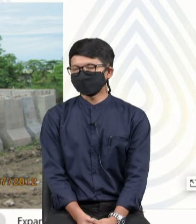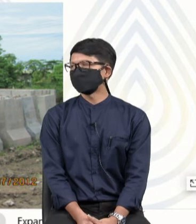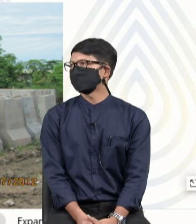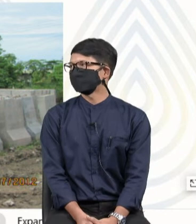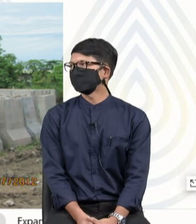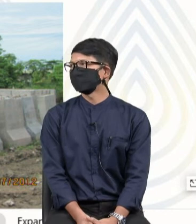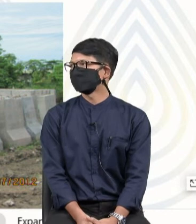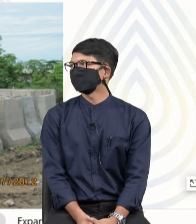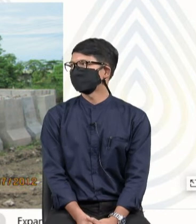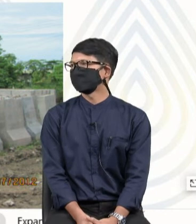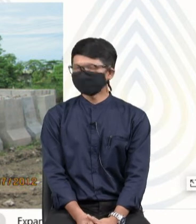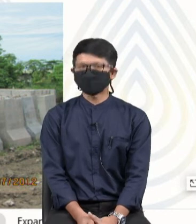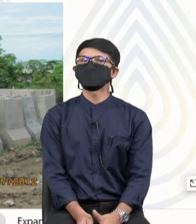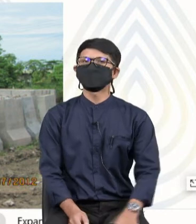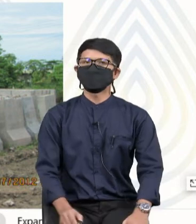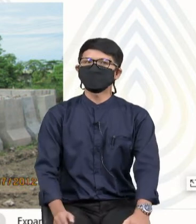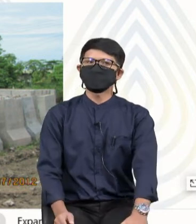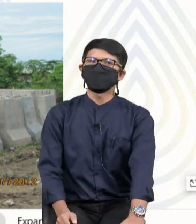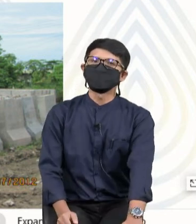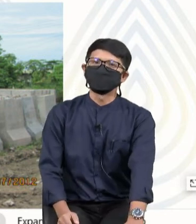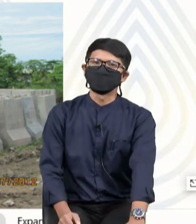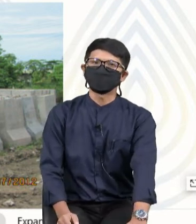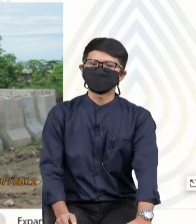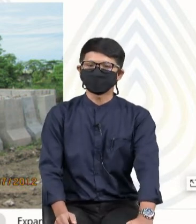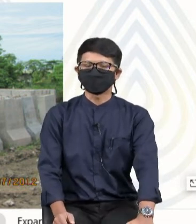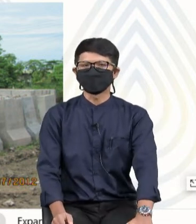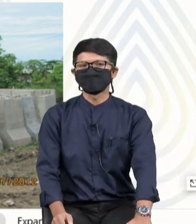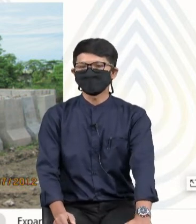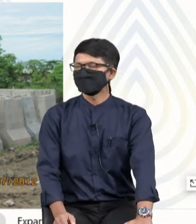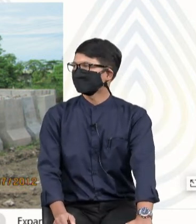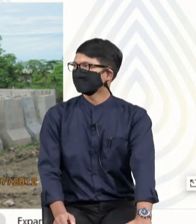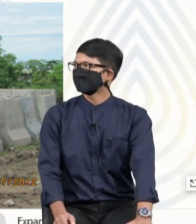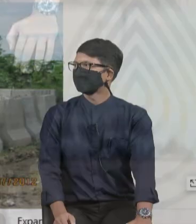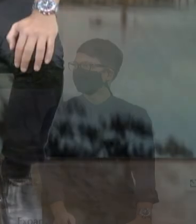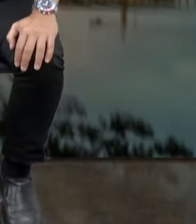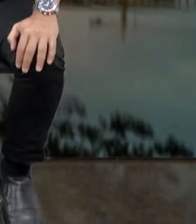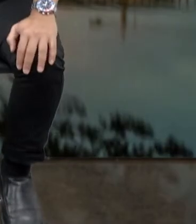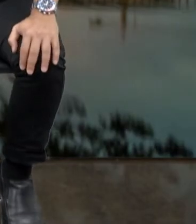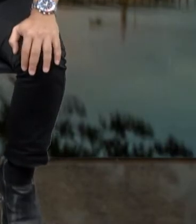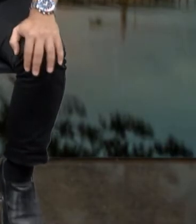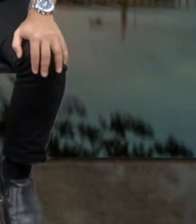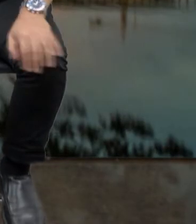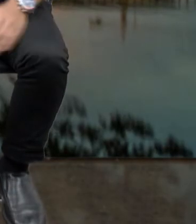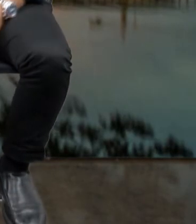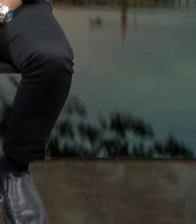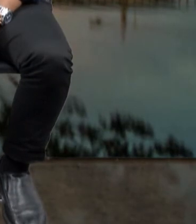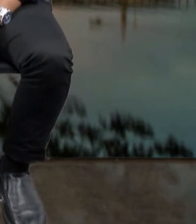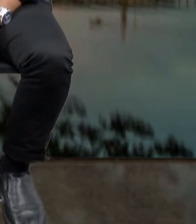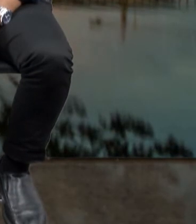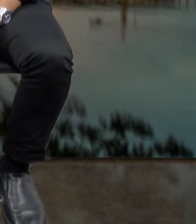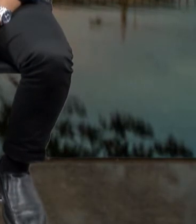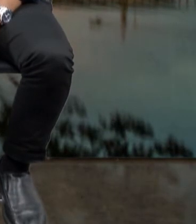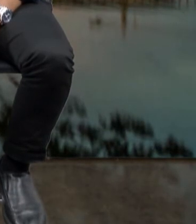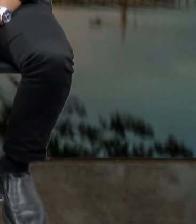คือยอดตาลก็เอาอยู ่ก็น่าจะเอาอยู่นะครับอาจารย์ ถ้ามาแบบยอดตาลก ็ เรียบร้อย น่า